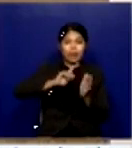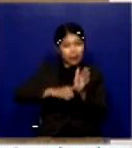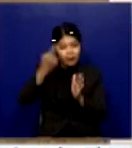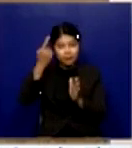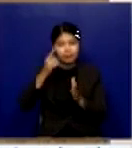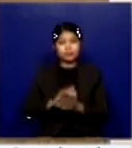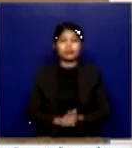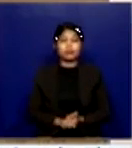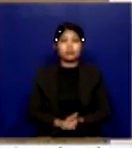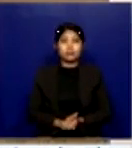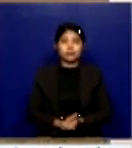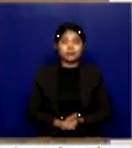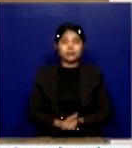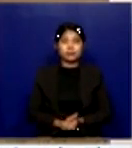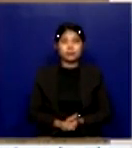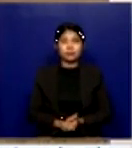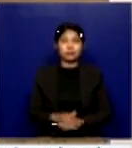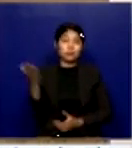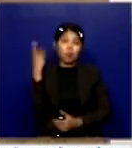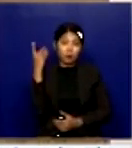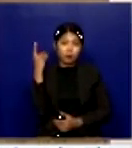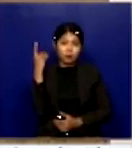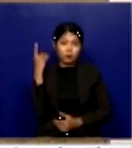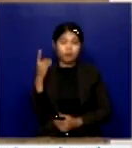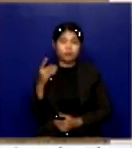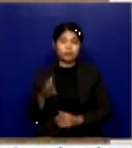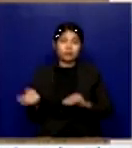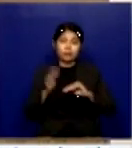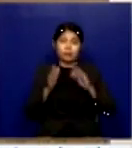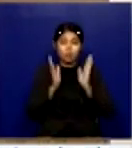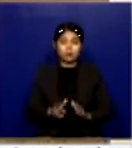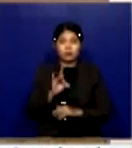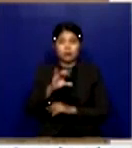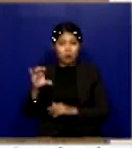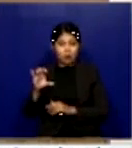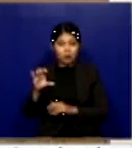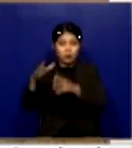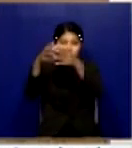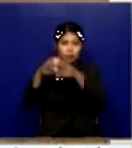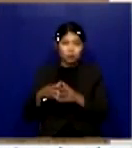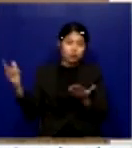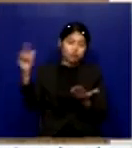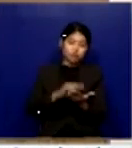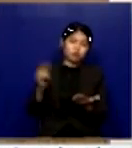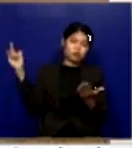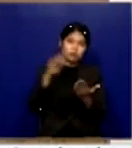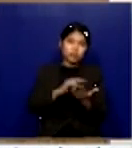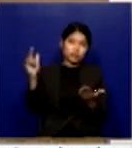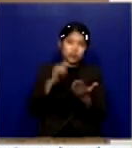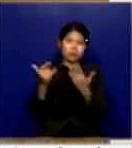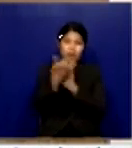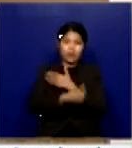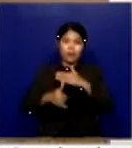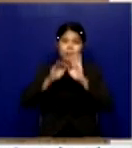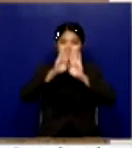แรกแต่เมื่อวานนี้มีมาอีก 100คนและจะทยอยมาเรื่อยๆเราเปิดประเทศ